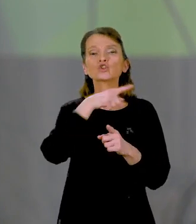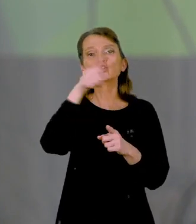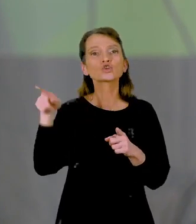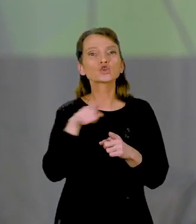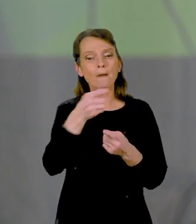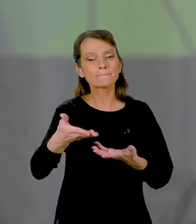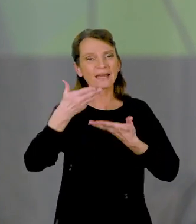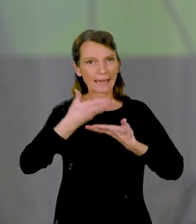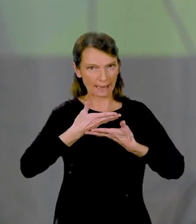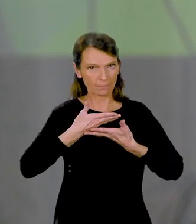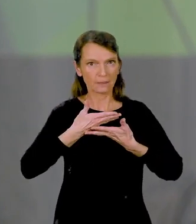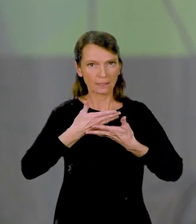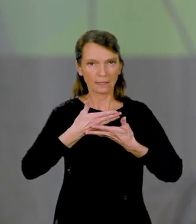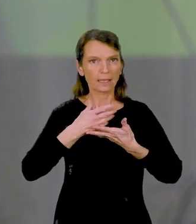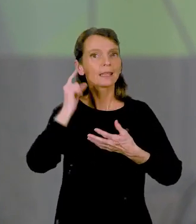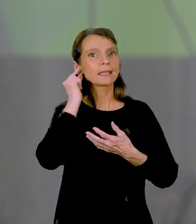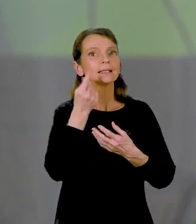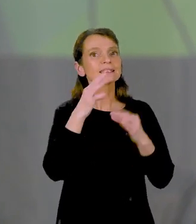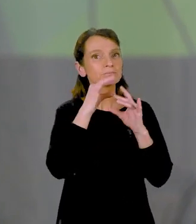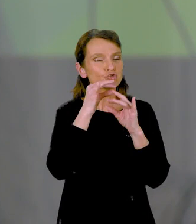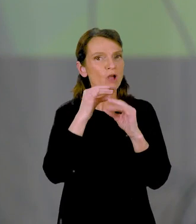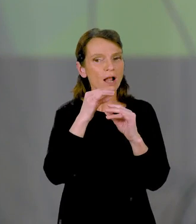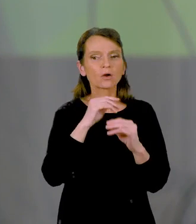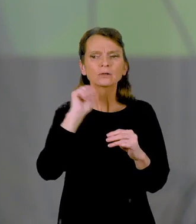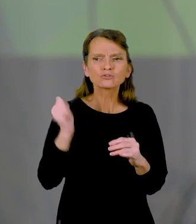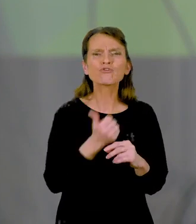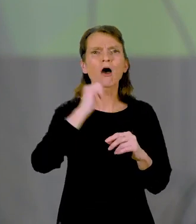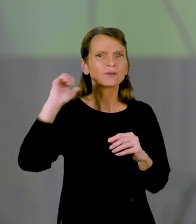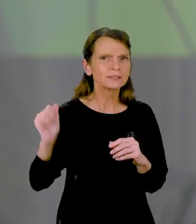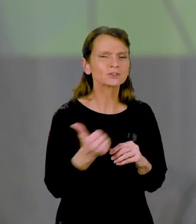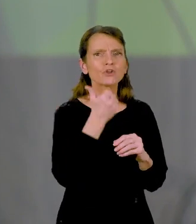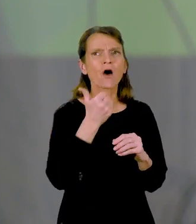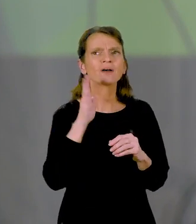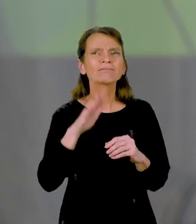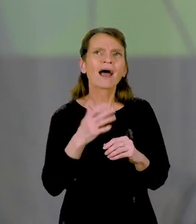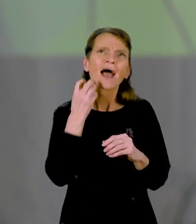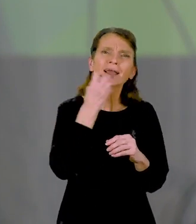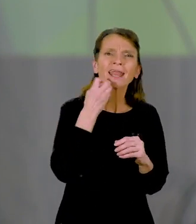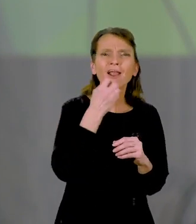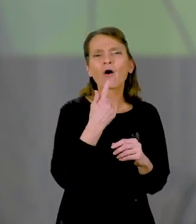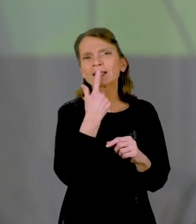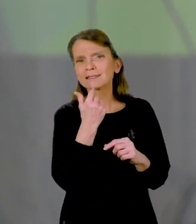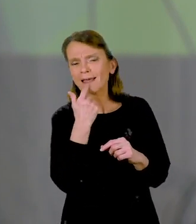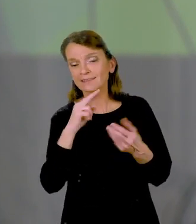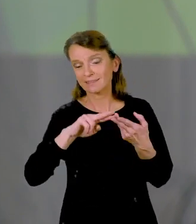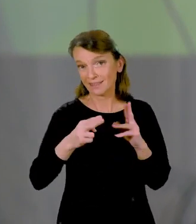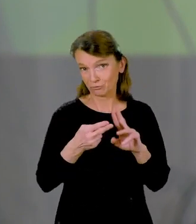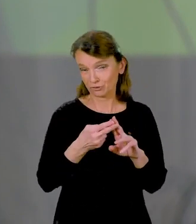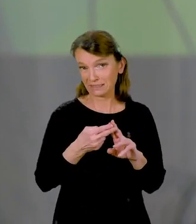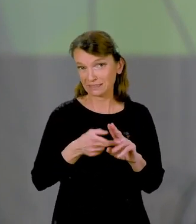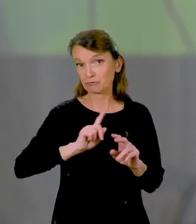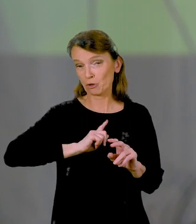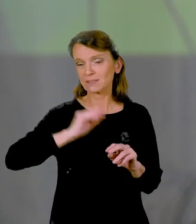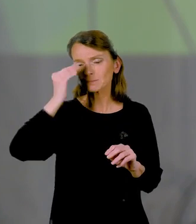prejemniki nagrade Deklica s piščalko, so me vedno znova in na grenko sladki način